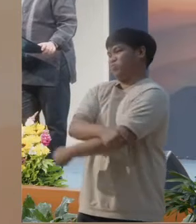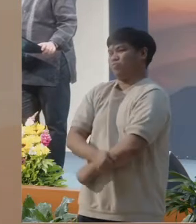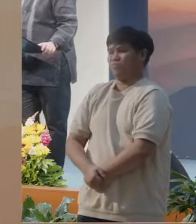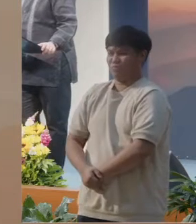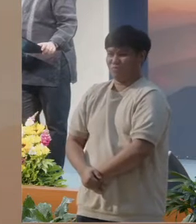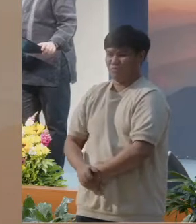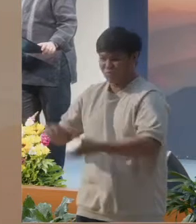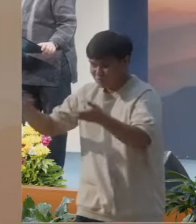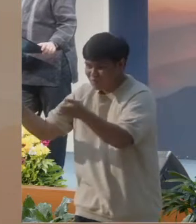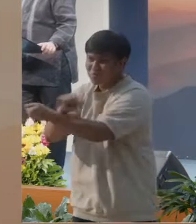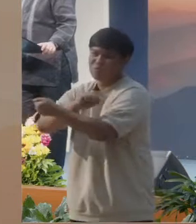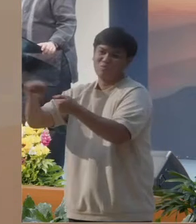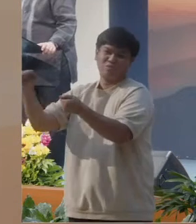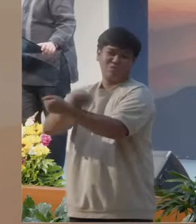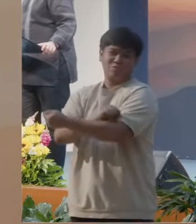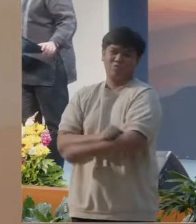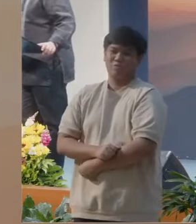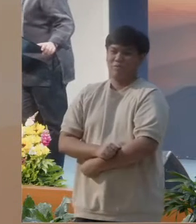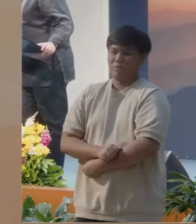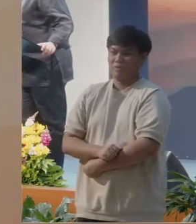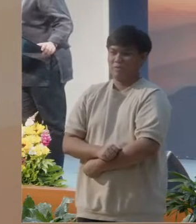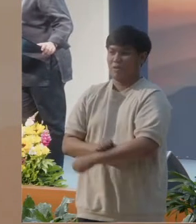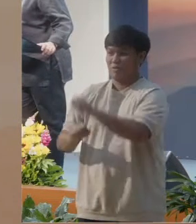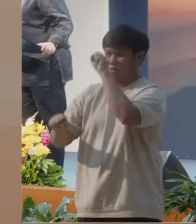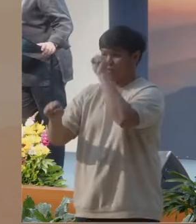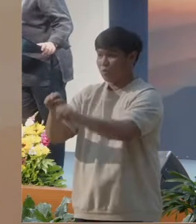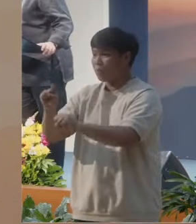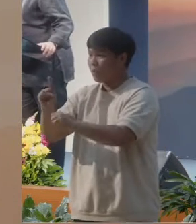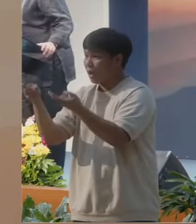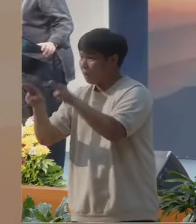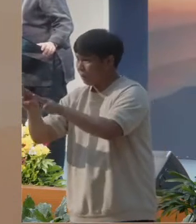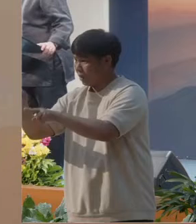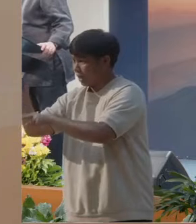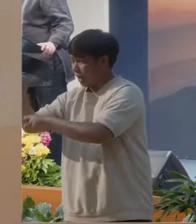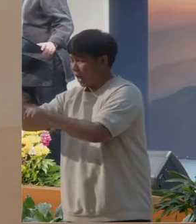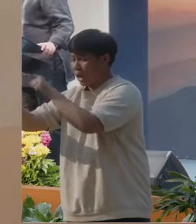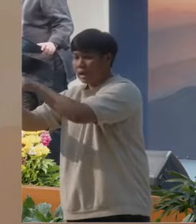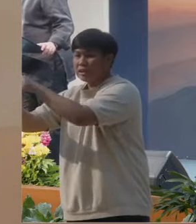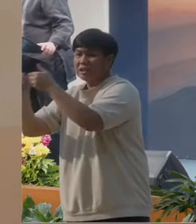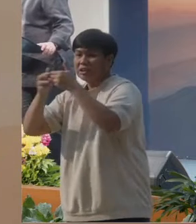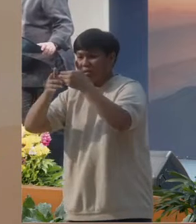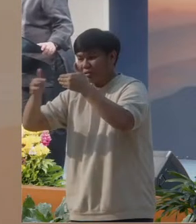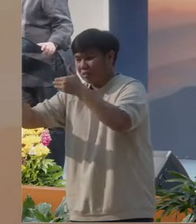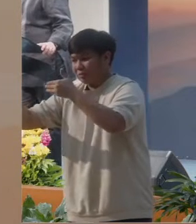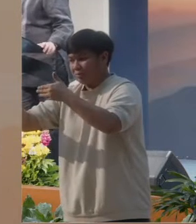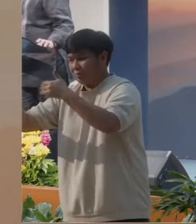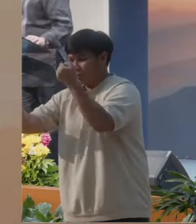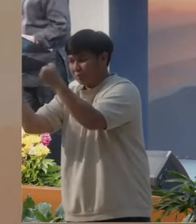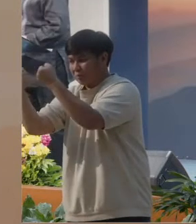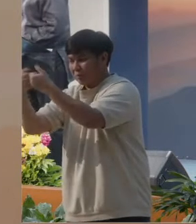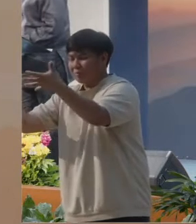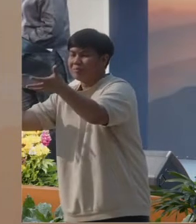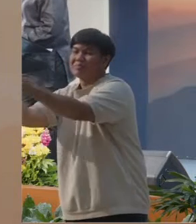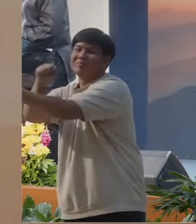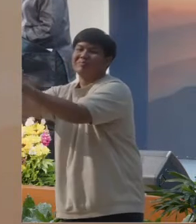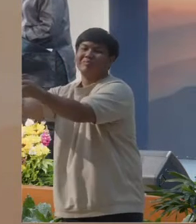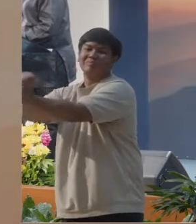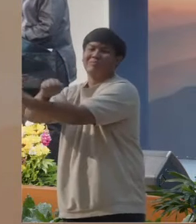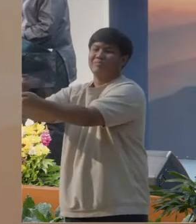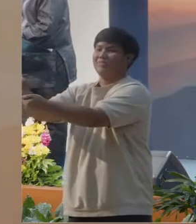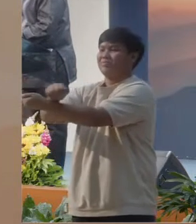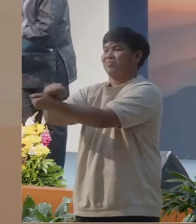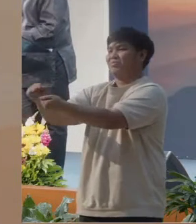Ruins. Pagkasira. At yun din po ang nangyari sa lungsod ng Ai. Nagkaroon